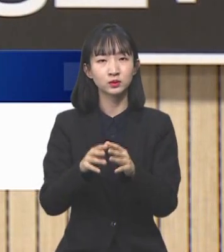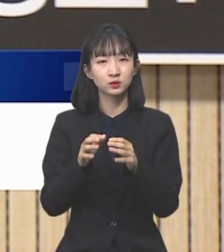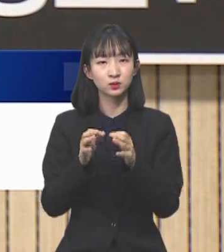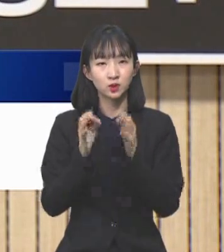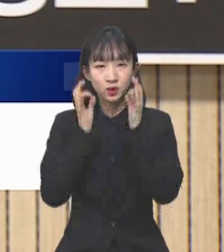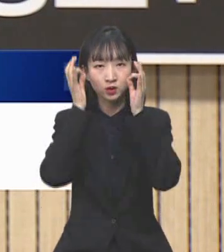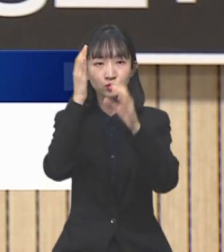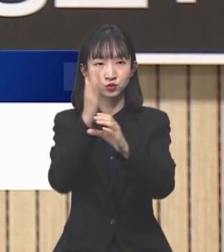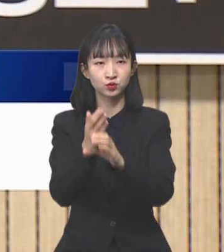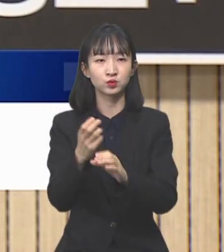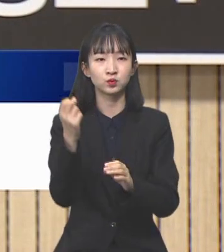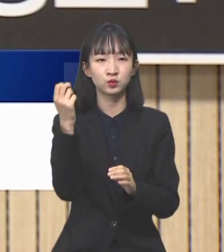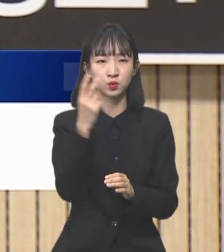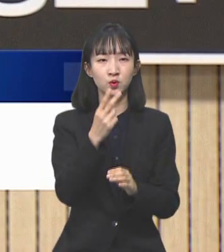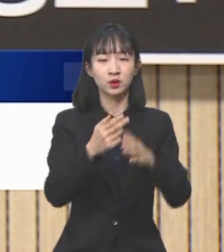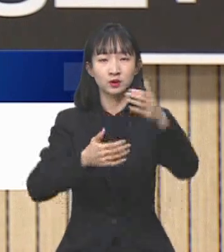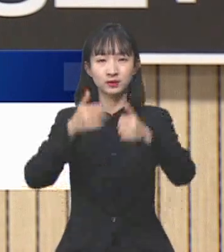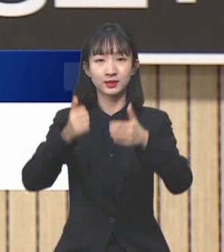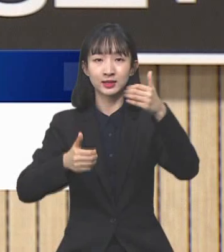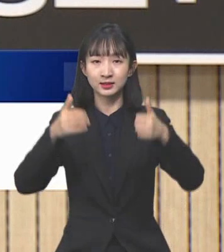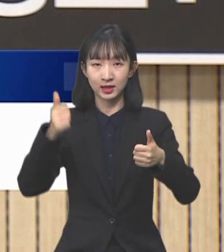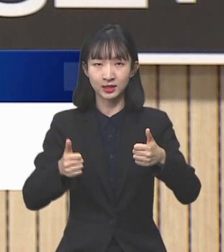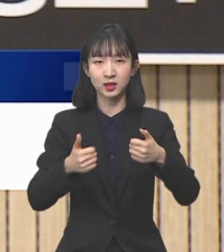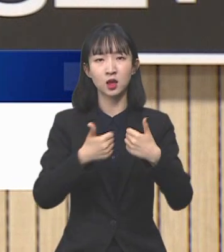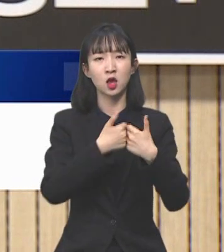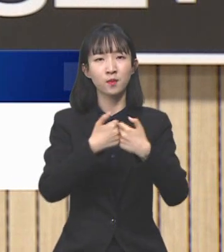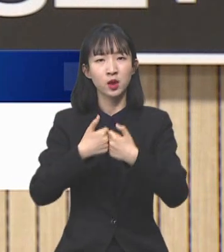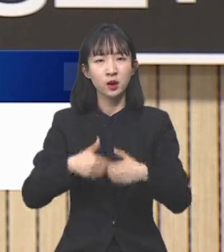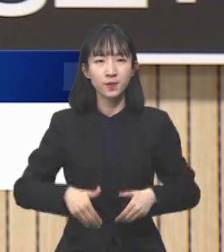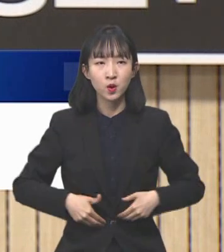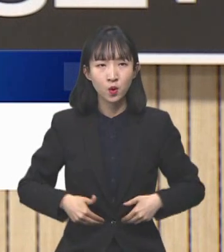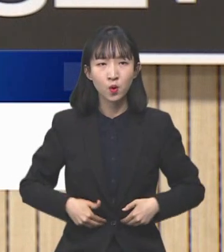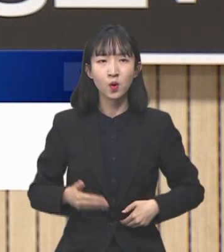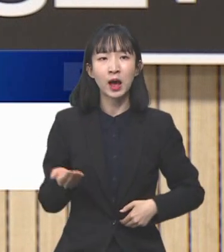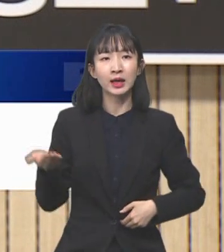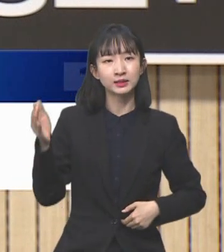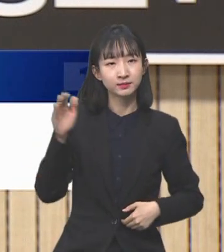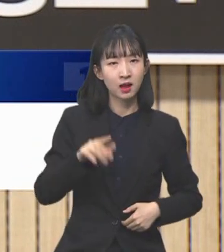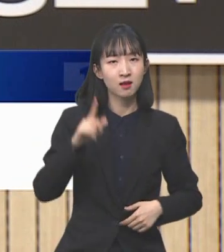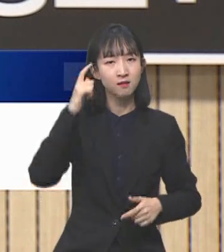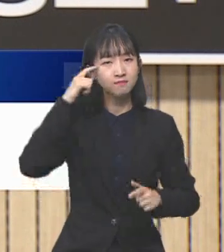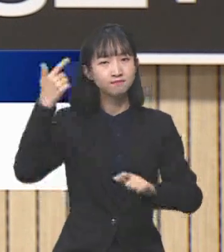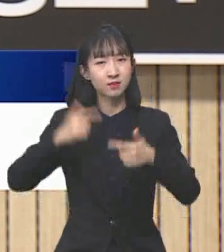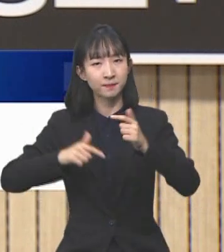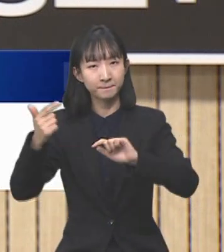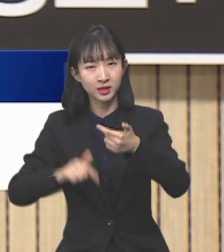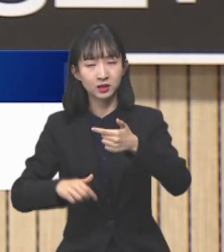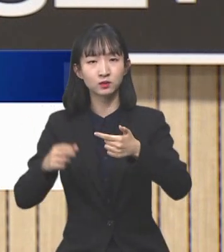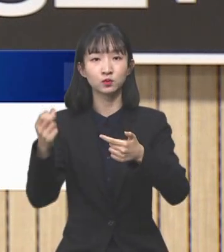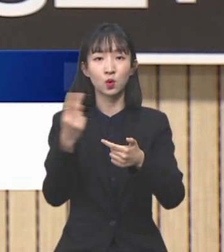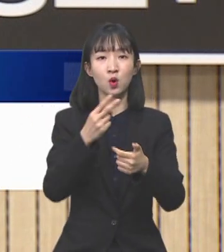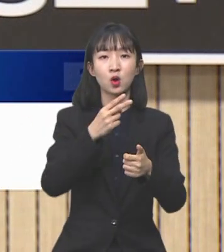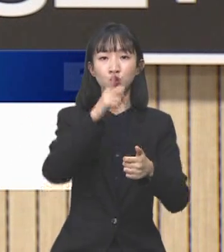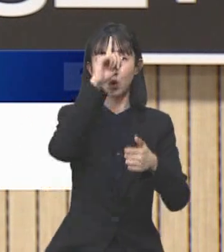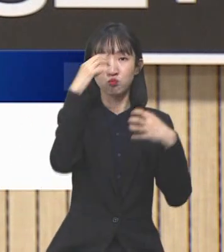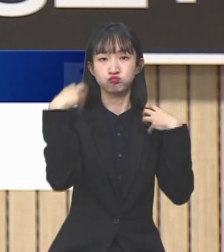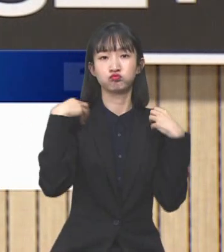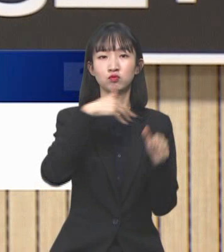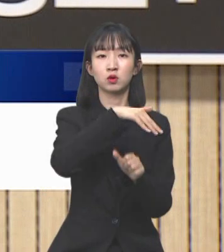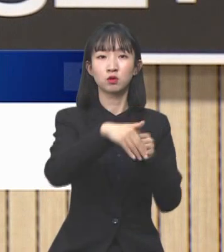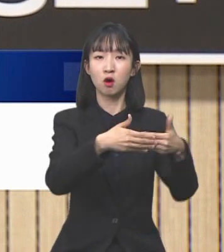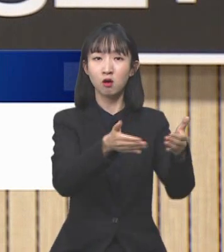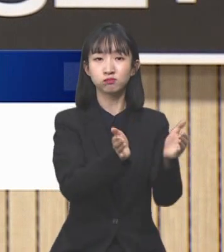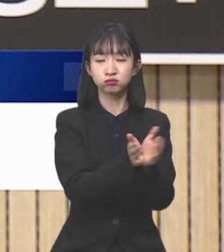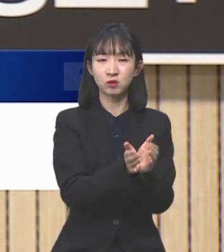공동 매립지 조성을 위해서 협의를 해야 하나 3자간 의견과 환경부의 미온적인 태도로 지속적인